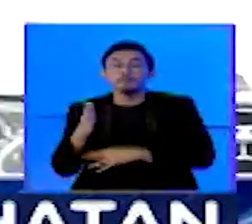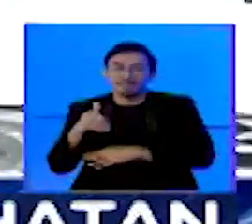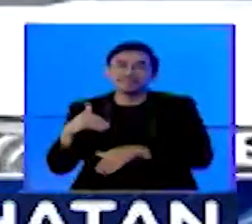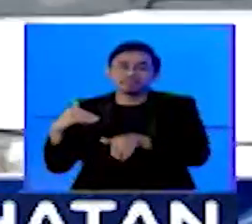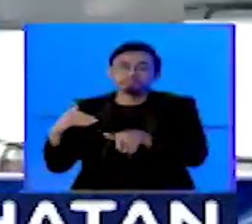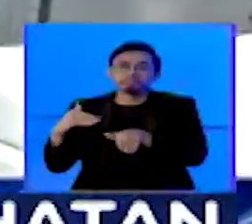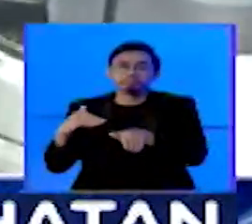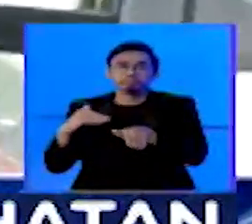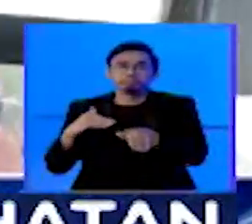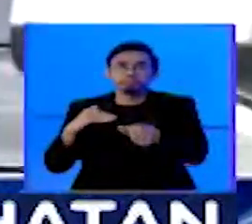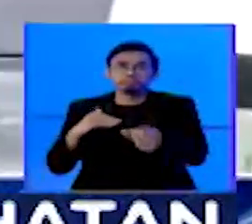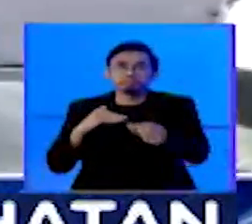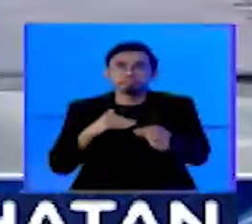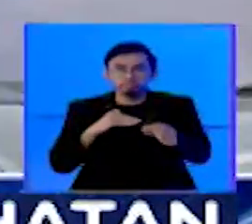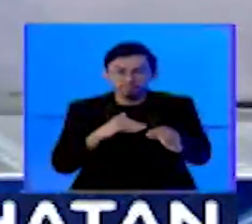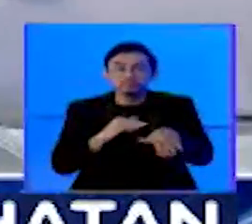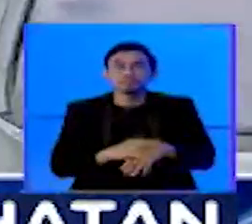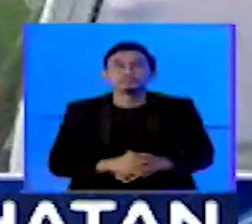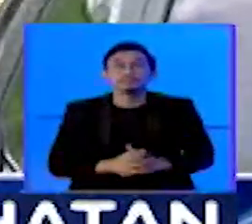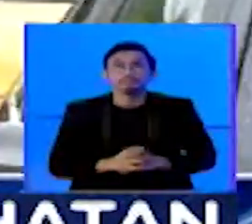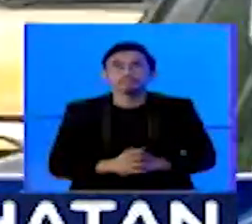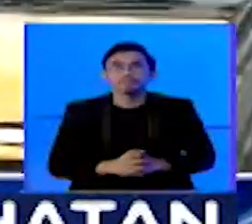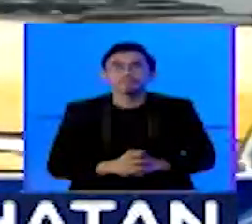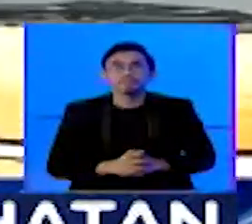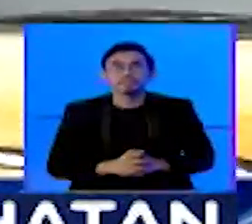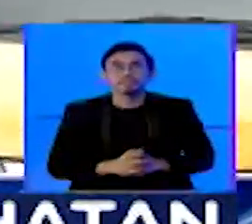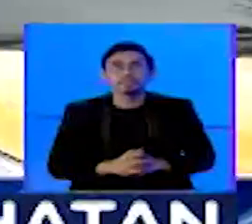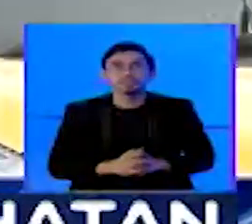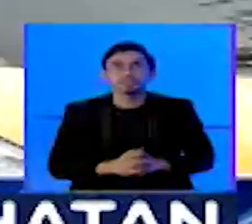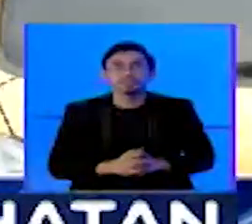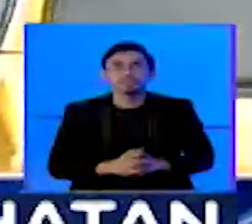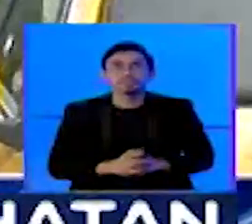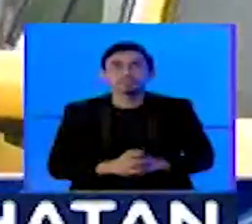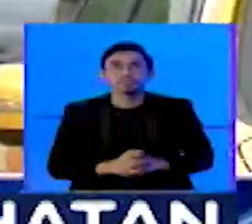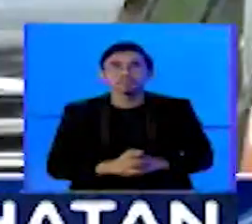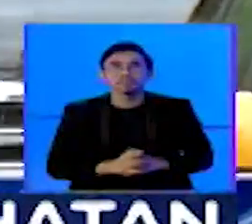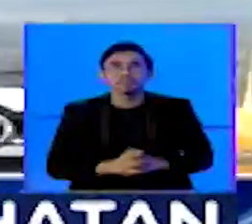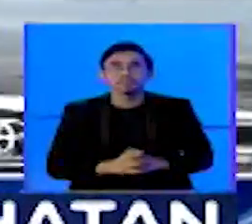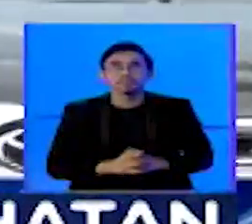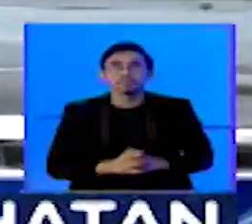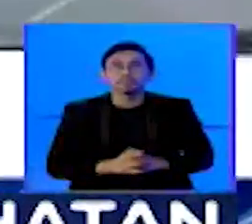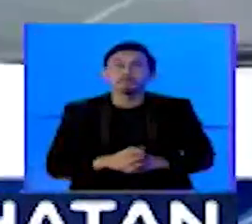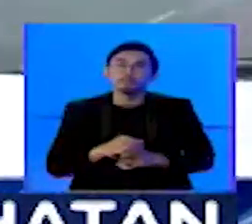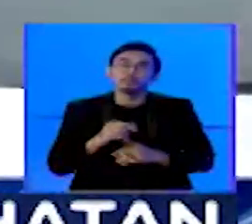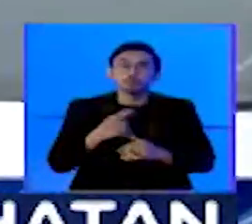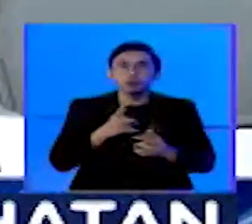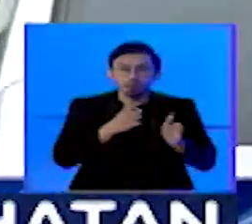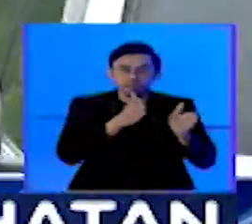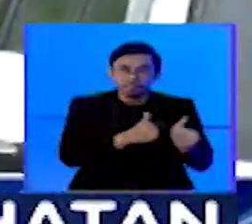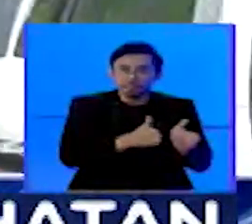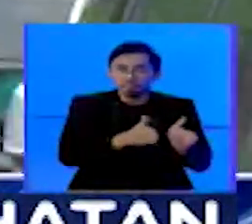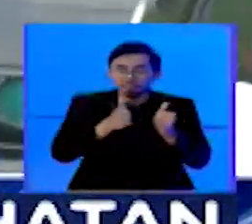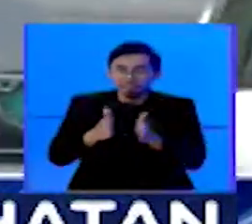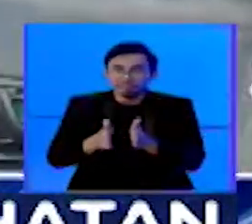Puncak terpantau ramai lancar dan hanya diberlakukan sebanyak 1 hingga 2 lajur saja untuk dilintasi